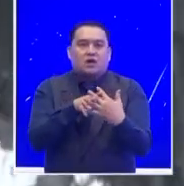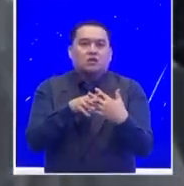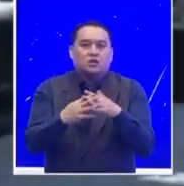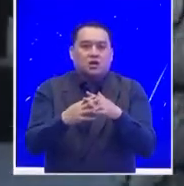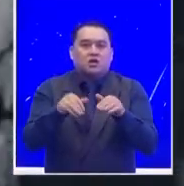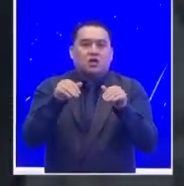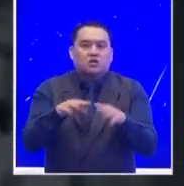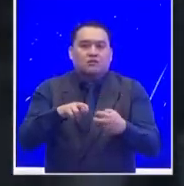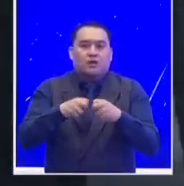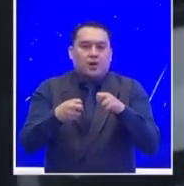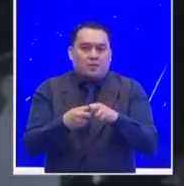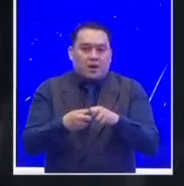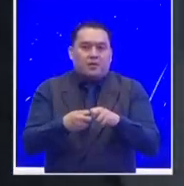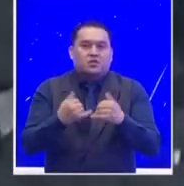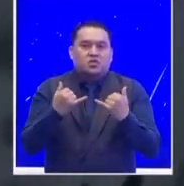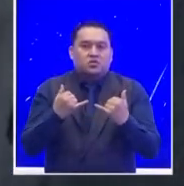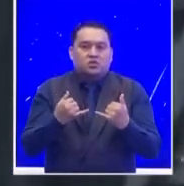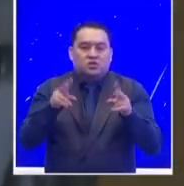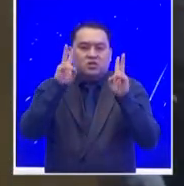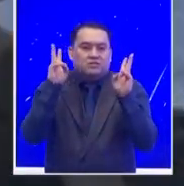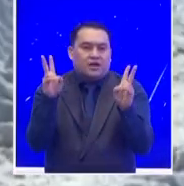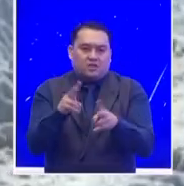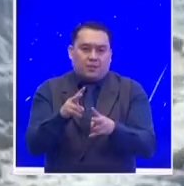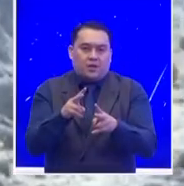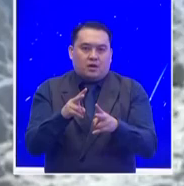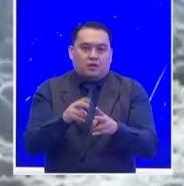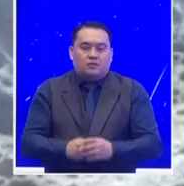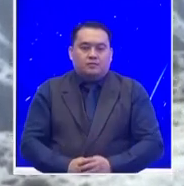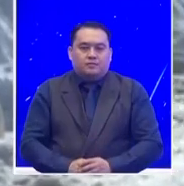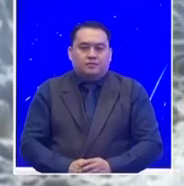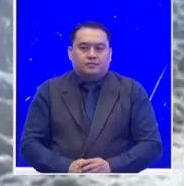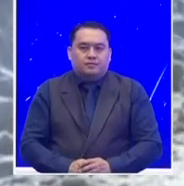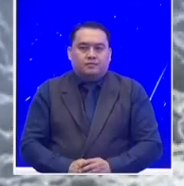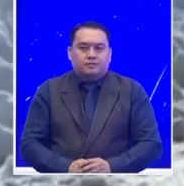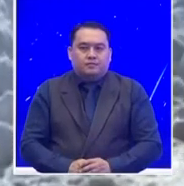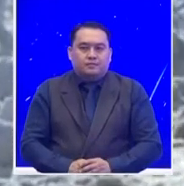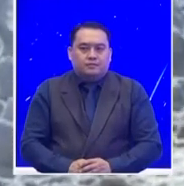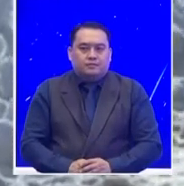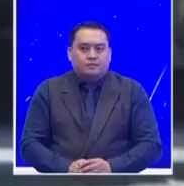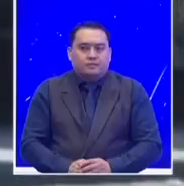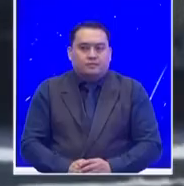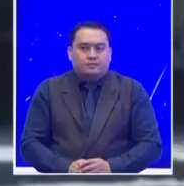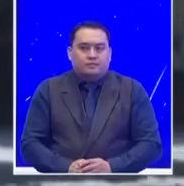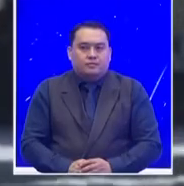Когда решится наболевшая проблема сельчан, пока неизвестно. Одна надежда на акима.